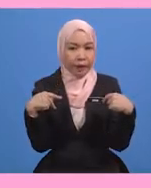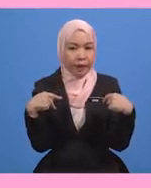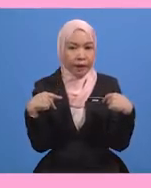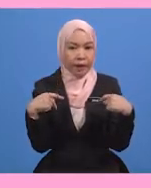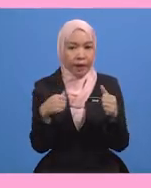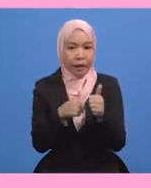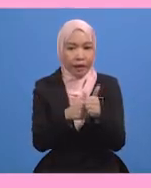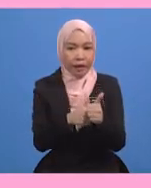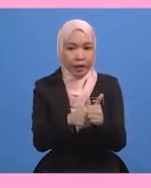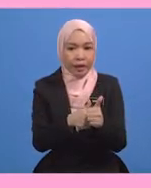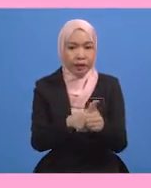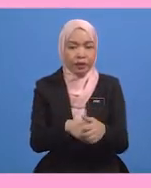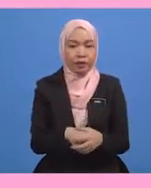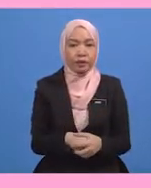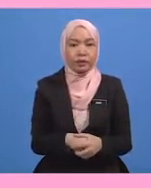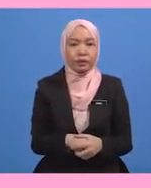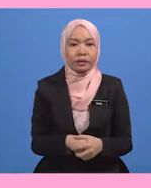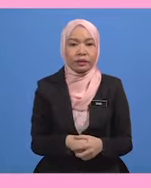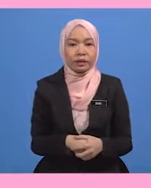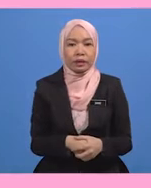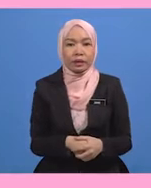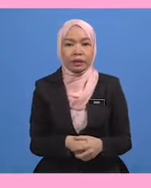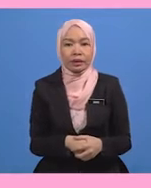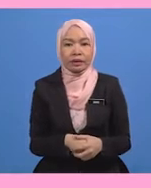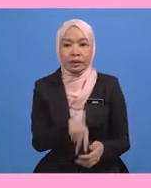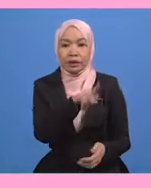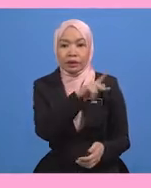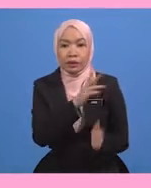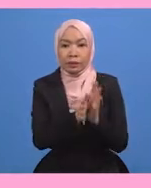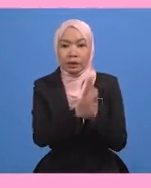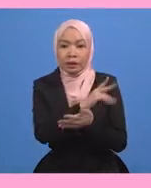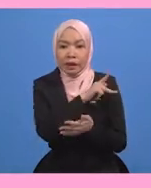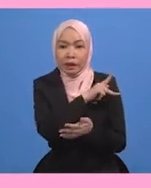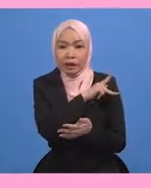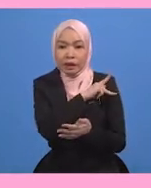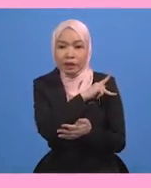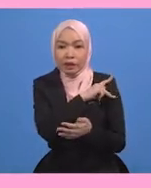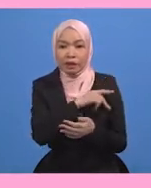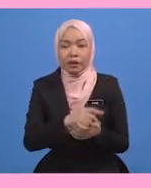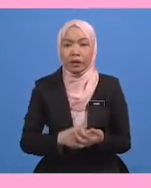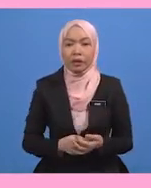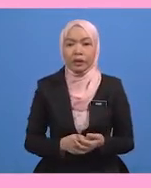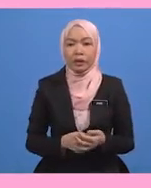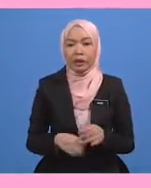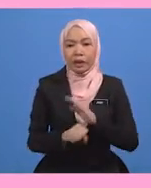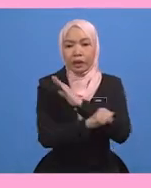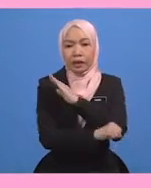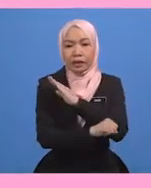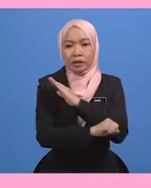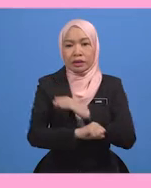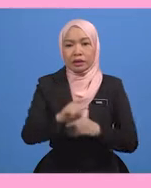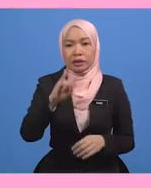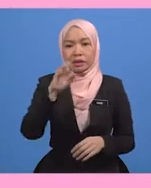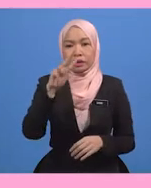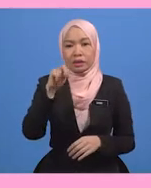menyertai Persatuan Muhammadiyah? Apa yang dilakukan melalui persatuan ini? Beliau telah melancarkan